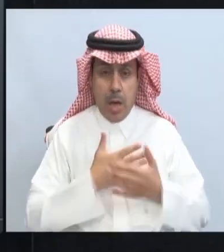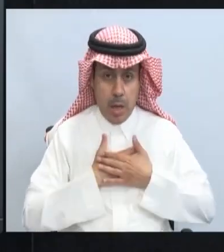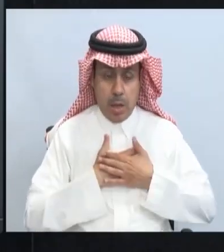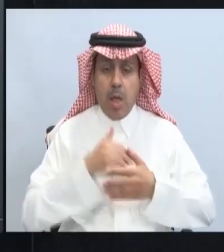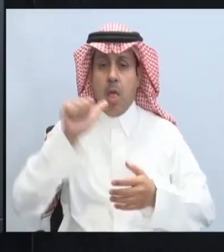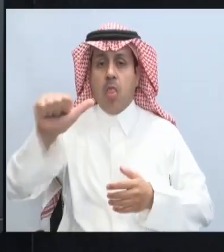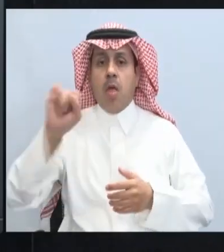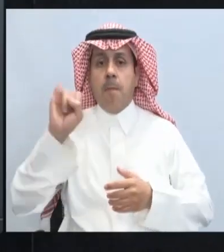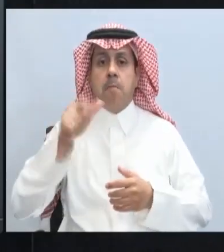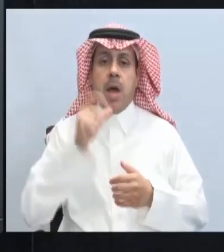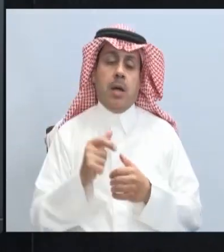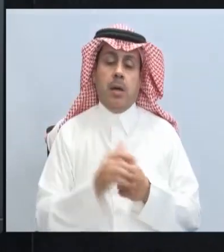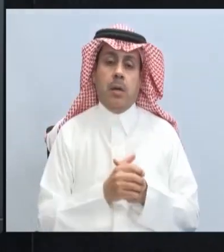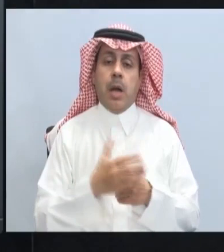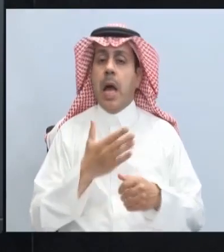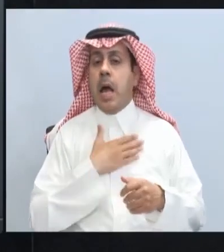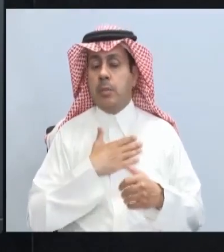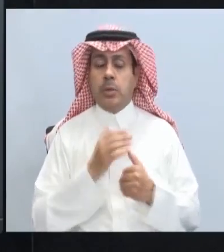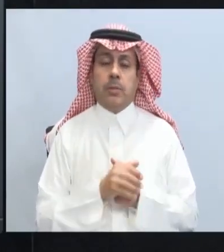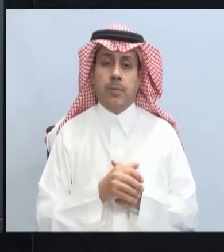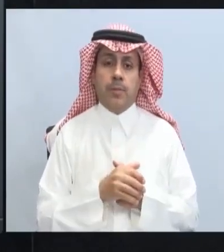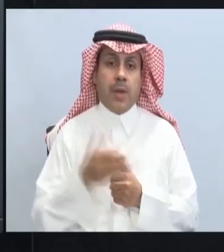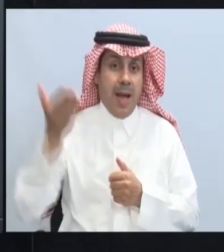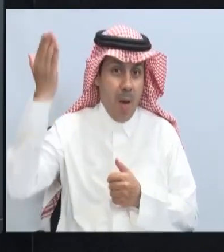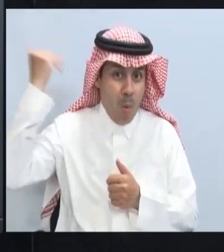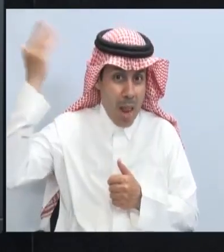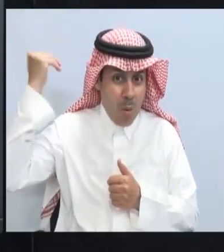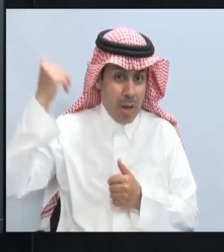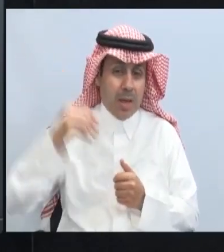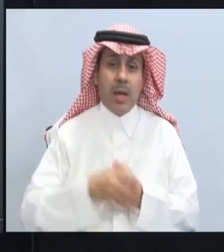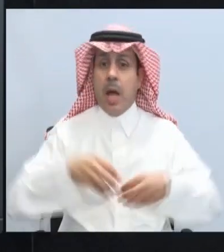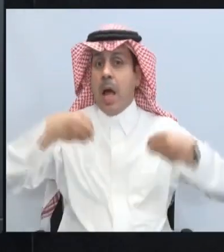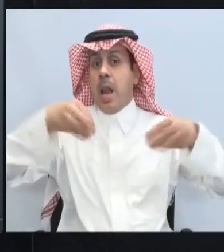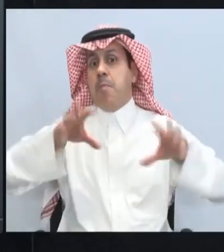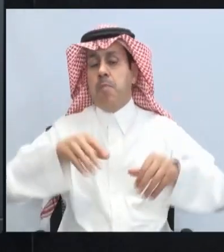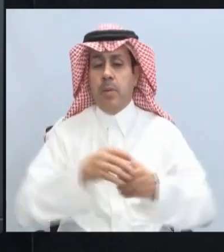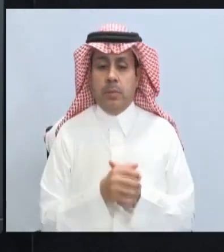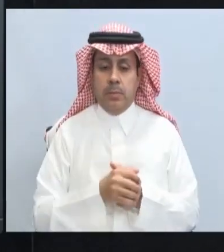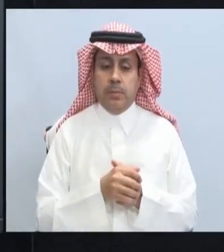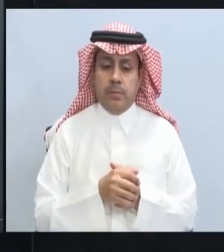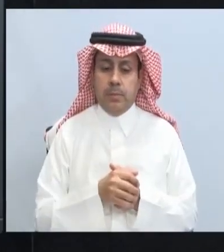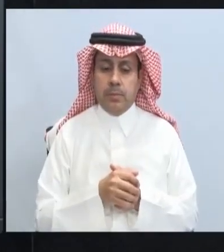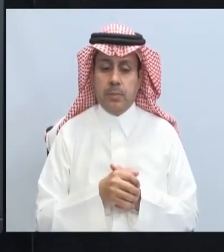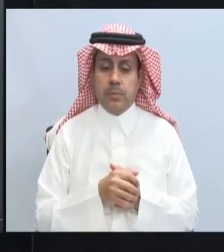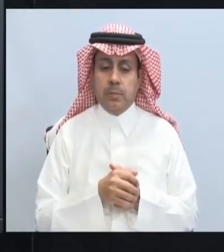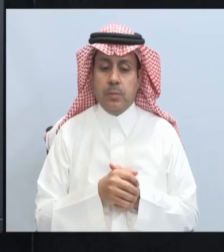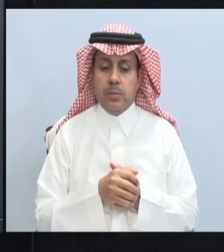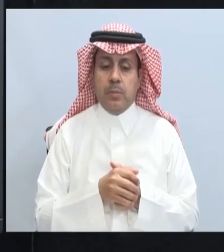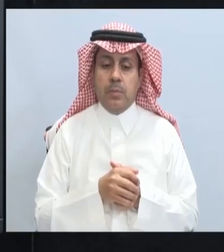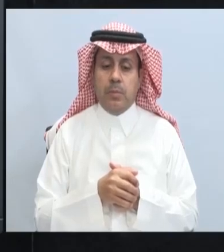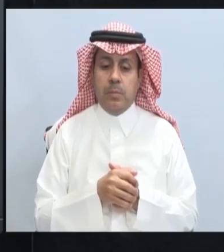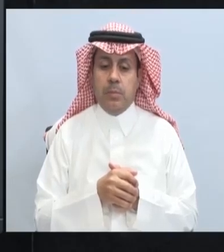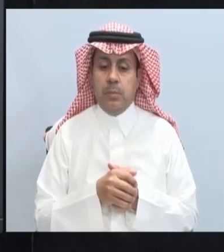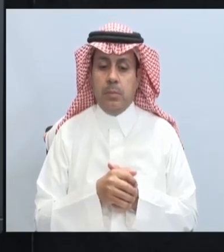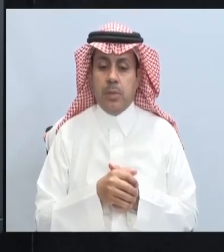ضمانها على المشتري بعد بعد ان كان سابقا عند البائع هنا